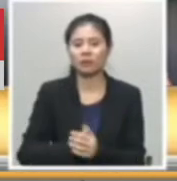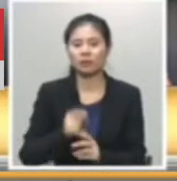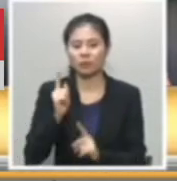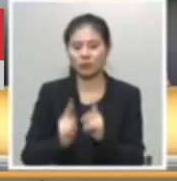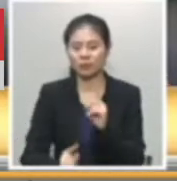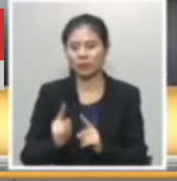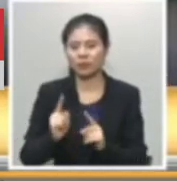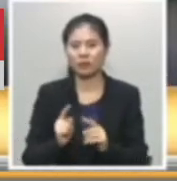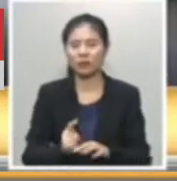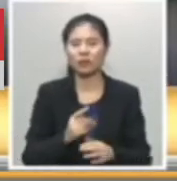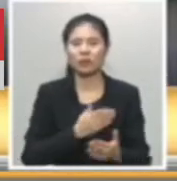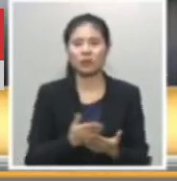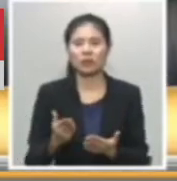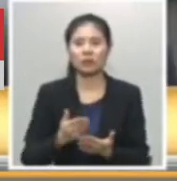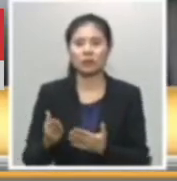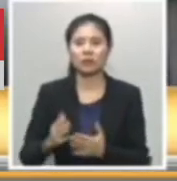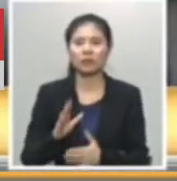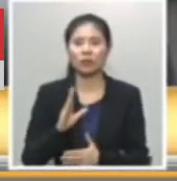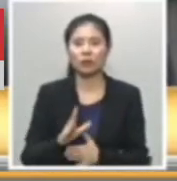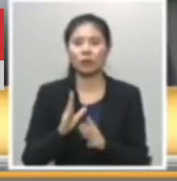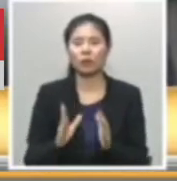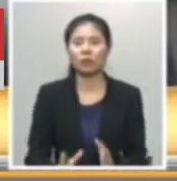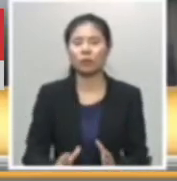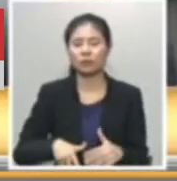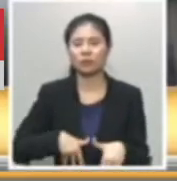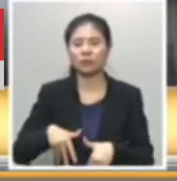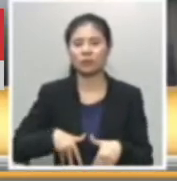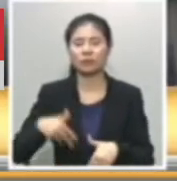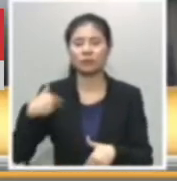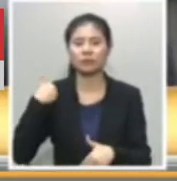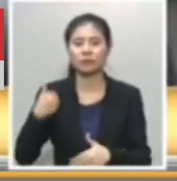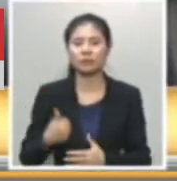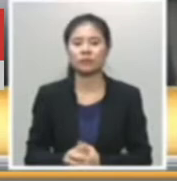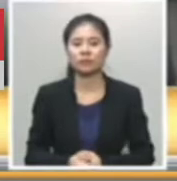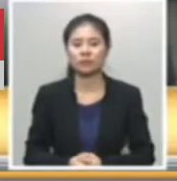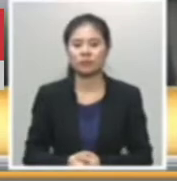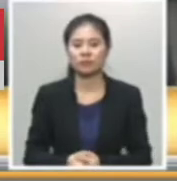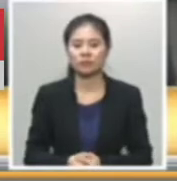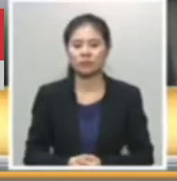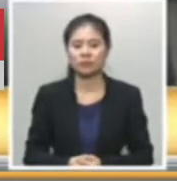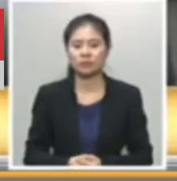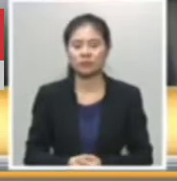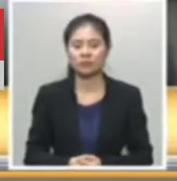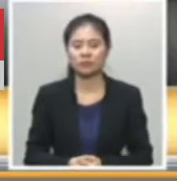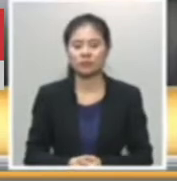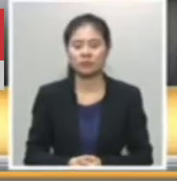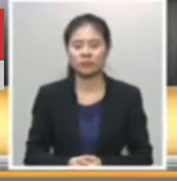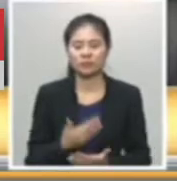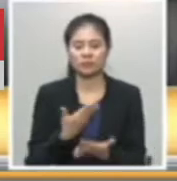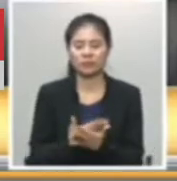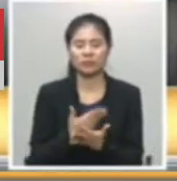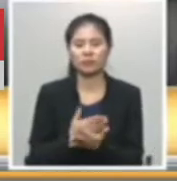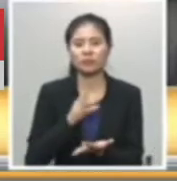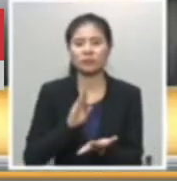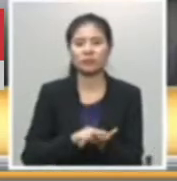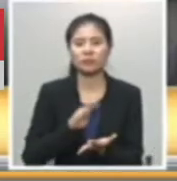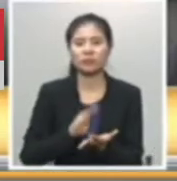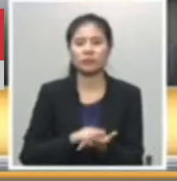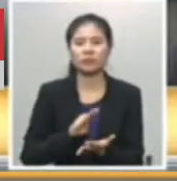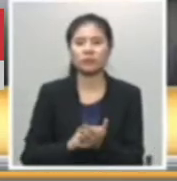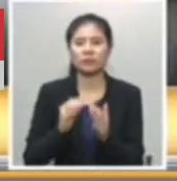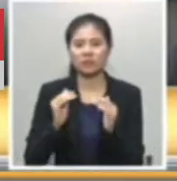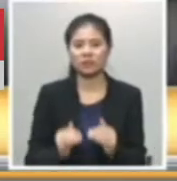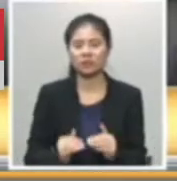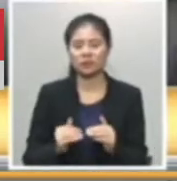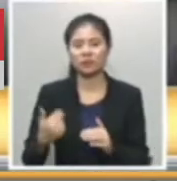กำลังซื้อของคนในชาติครับท่านประธานครับการเก็บภาษีมูลค่าเพิ่มลดลงเนี่ยนะครับแปล